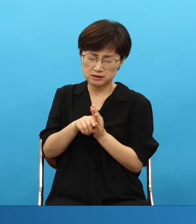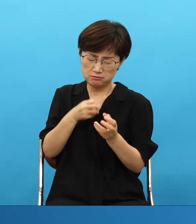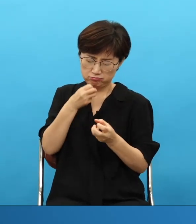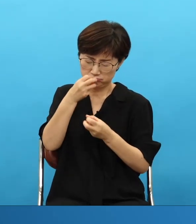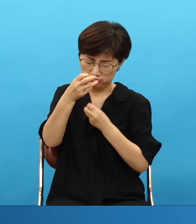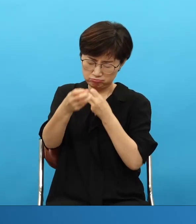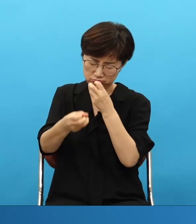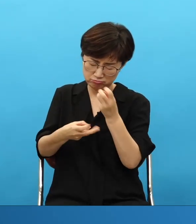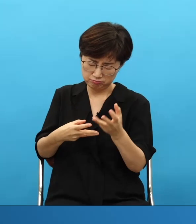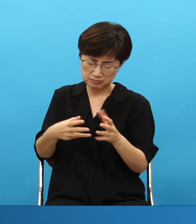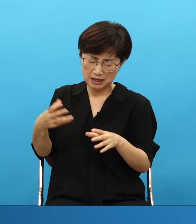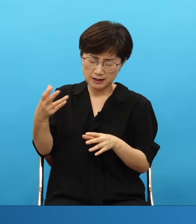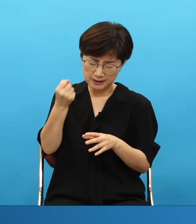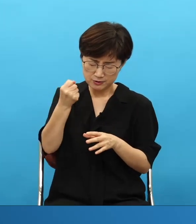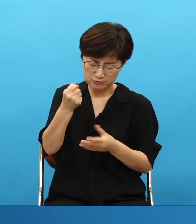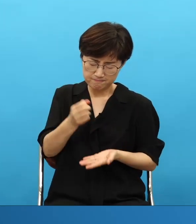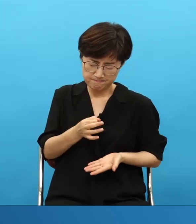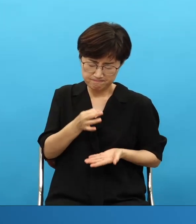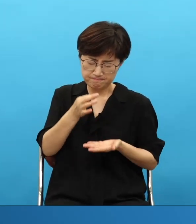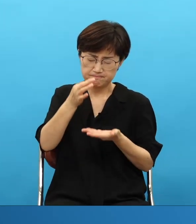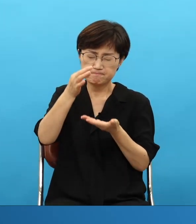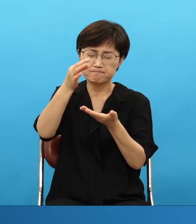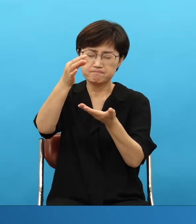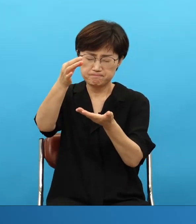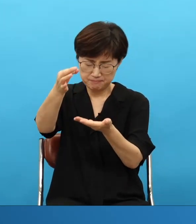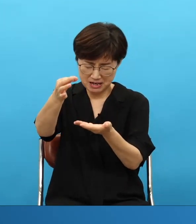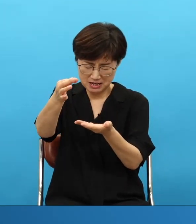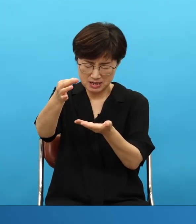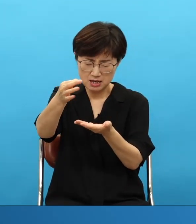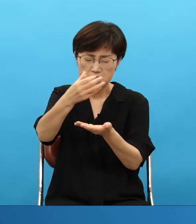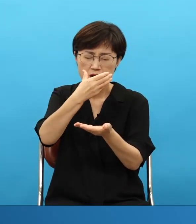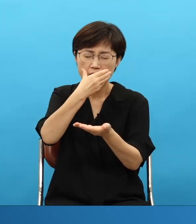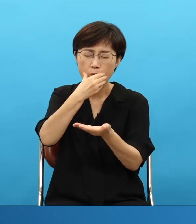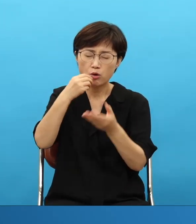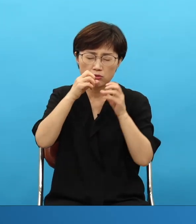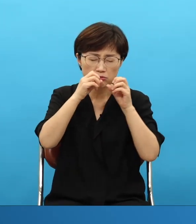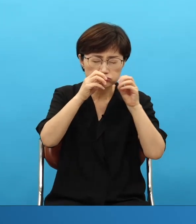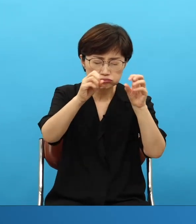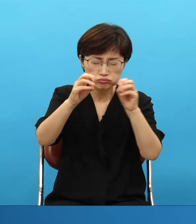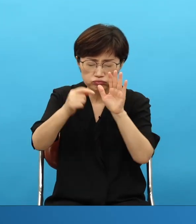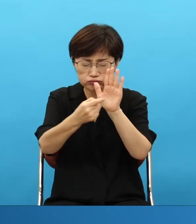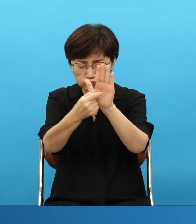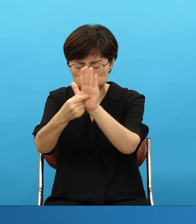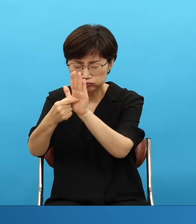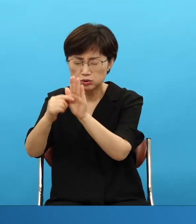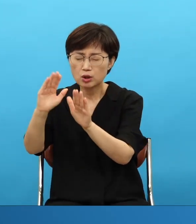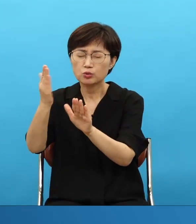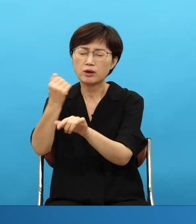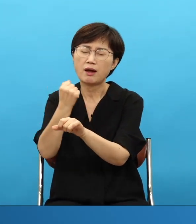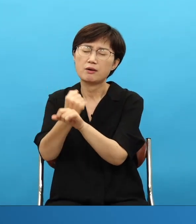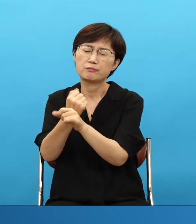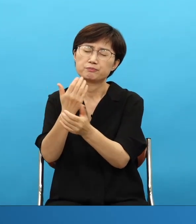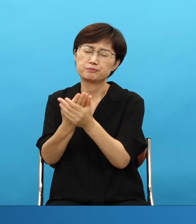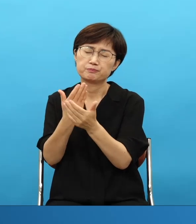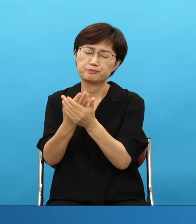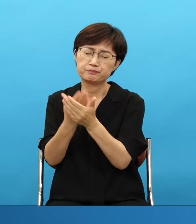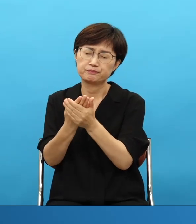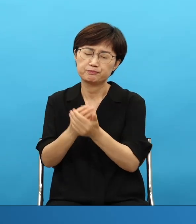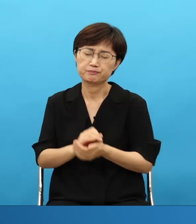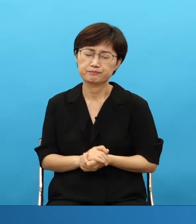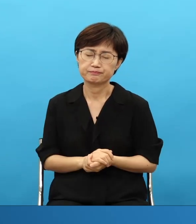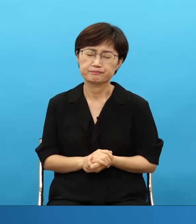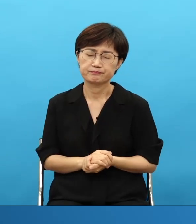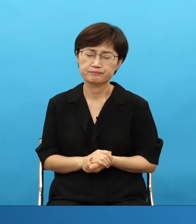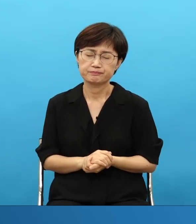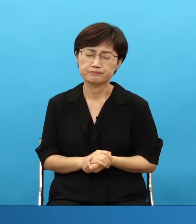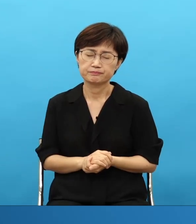믿음이 나타나는 새로운 시작이 되게 해 주옵소서. May a new start where our faith is confessed through the offering that we